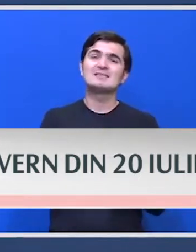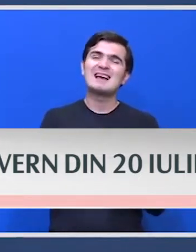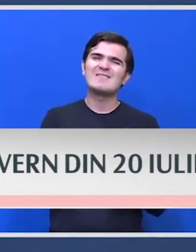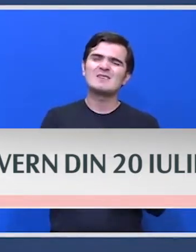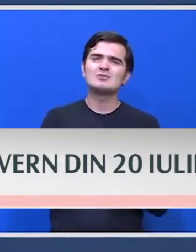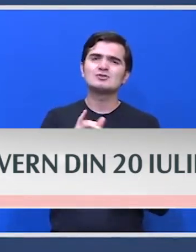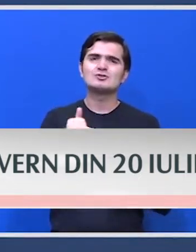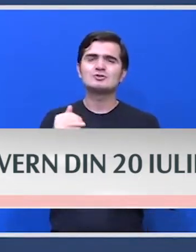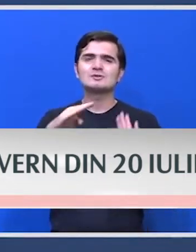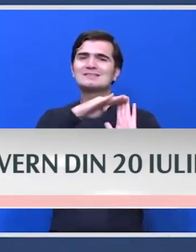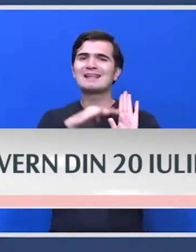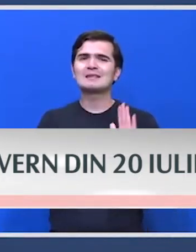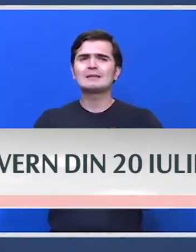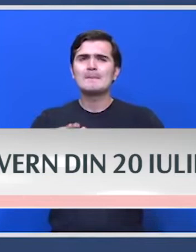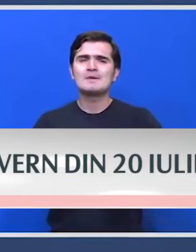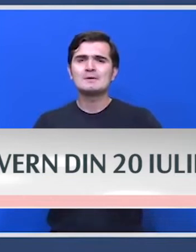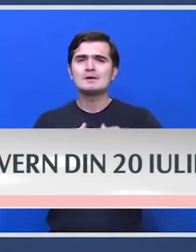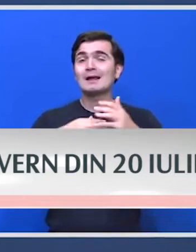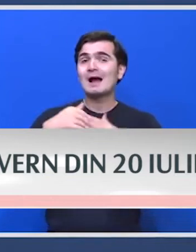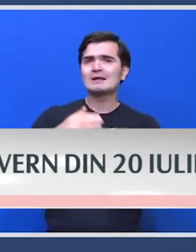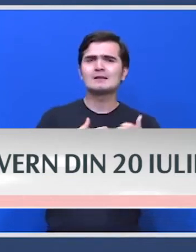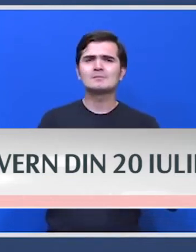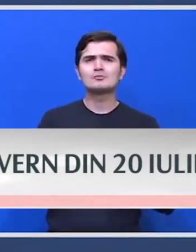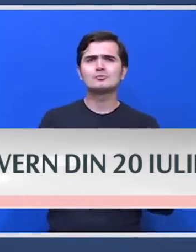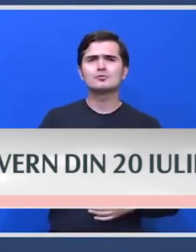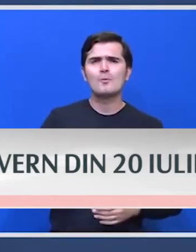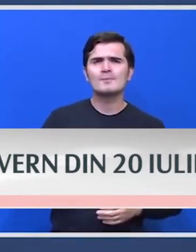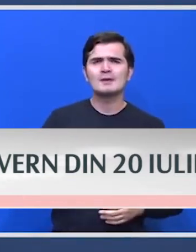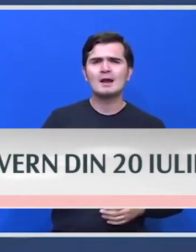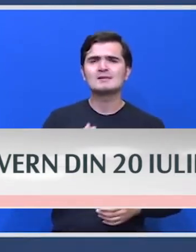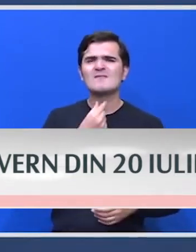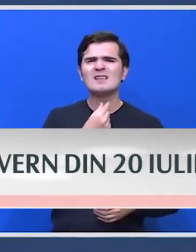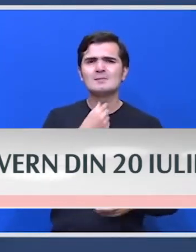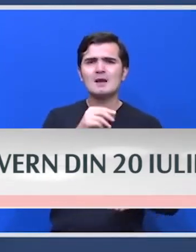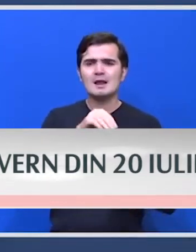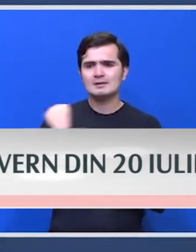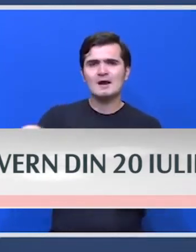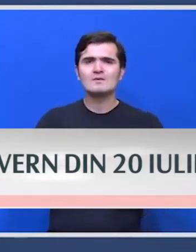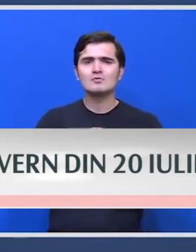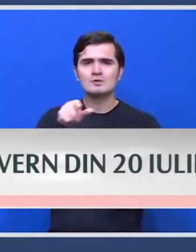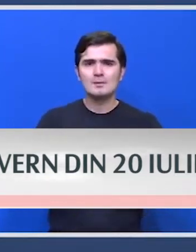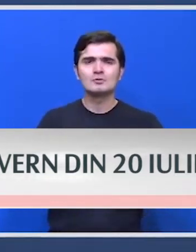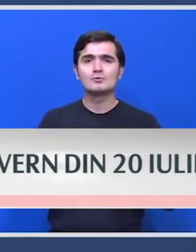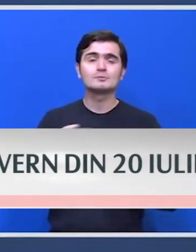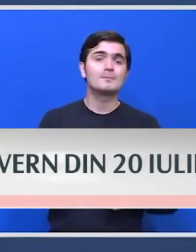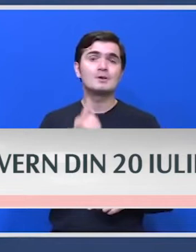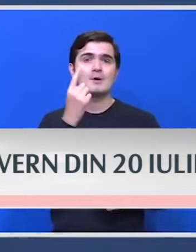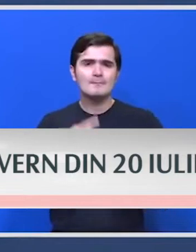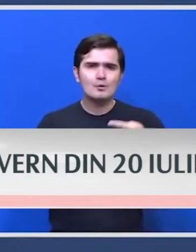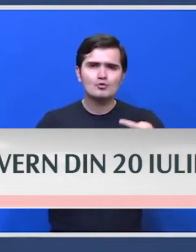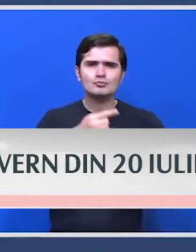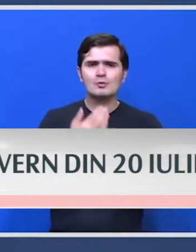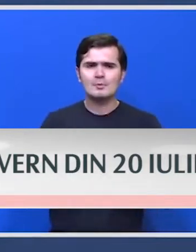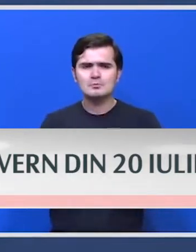de calitate pentru copiii victime ale traficului de persoane și a primei proceduri de identificare și referire